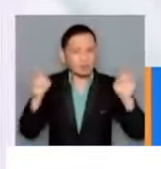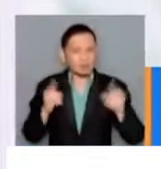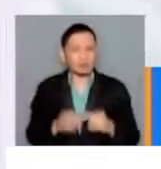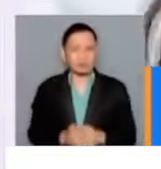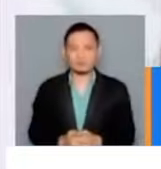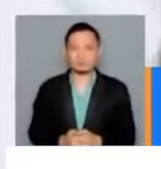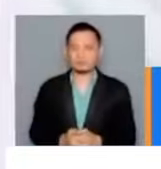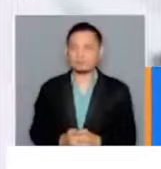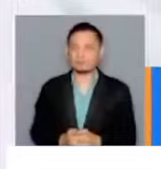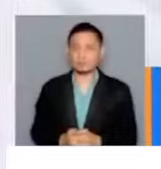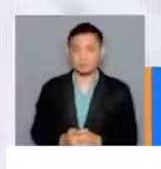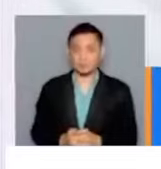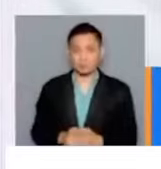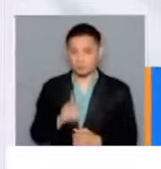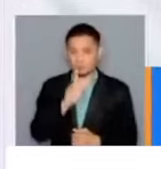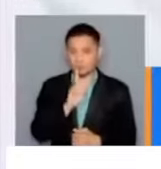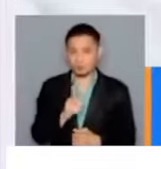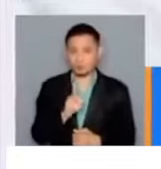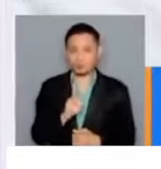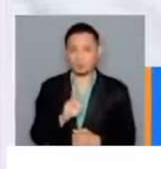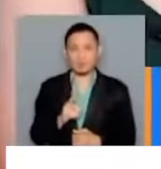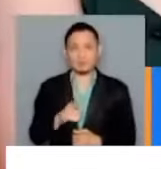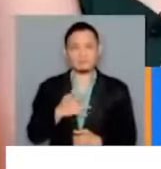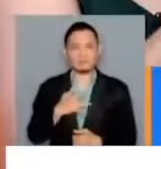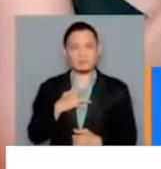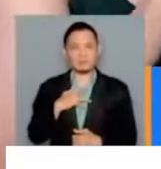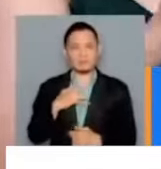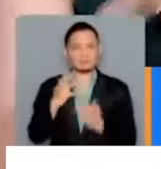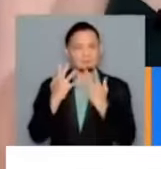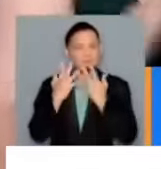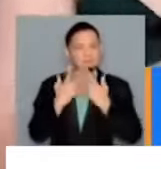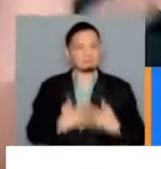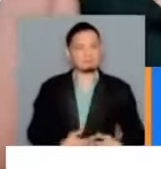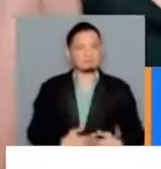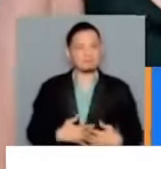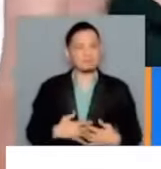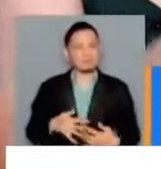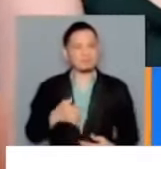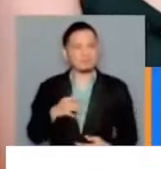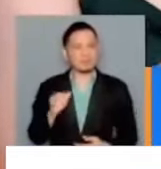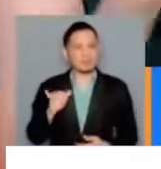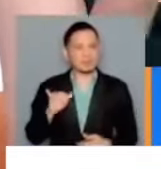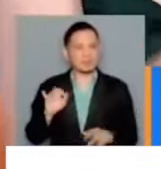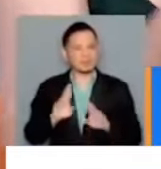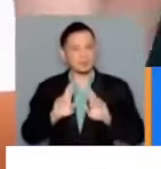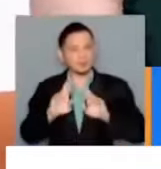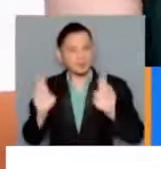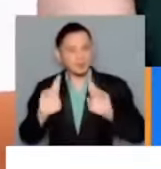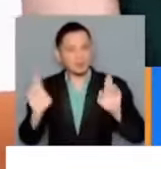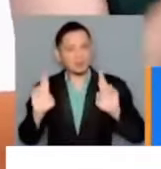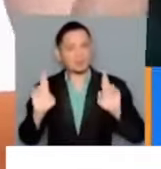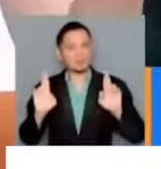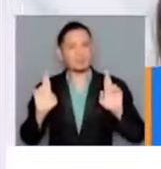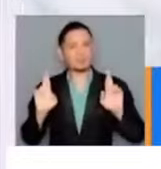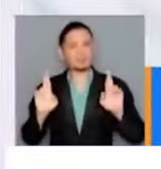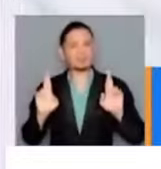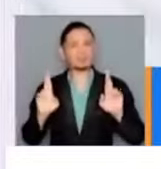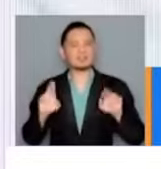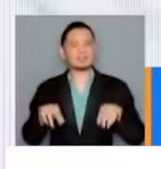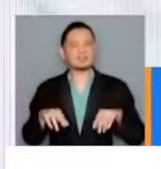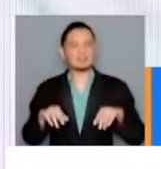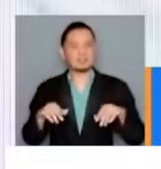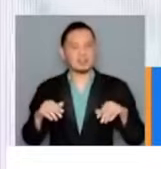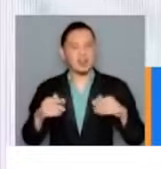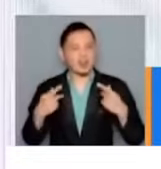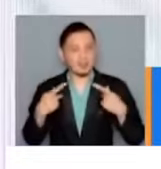na ready na ako. Ready na akong gumawa ng pamilya. In the